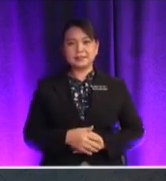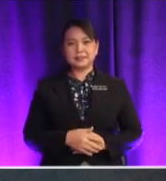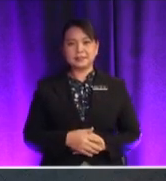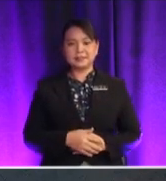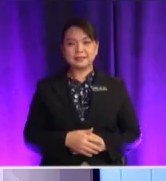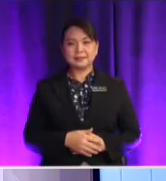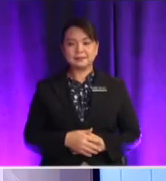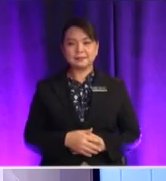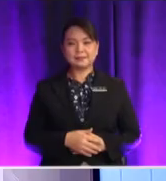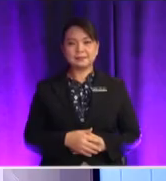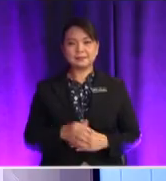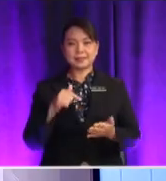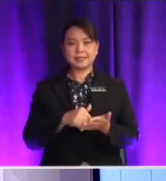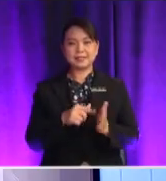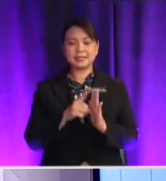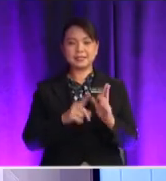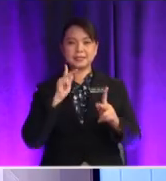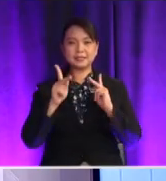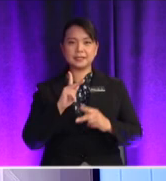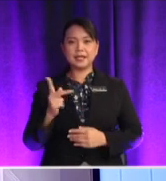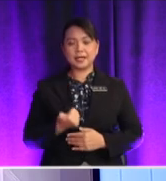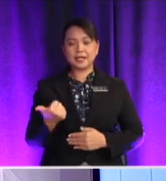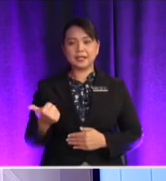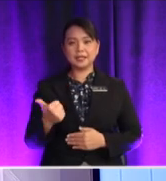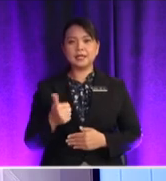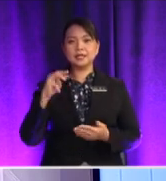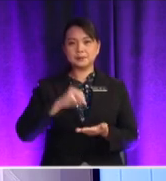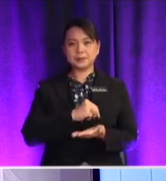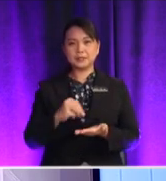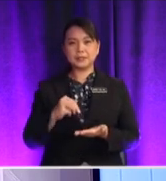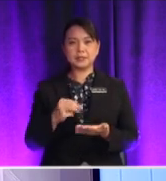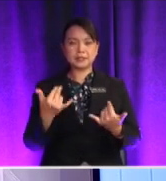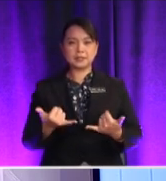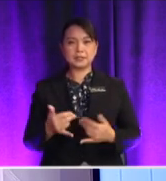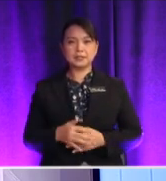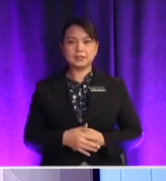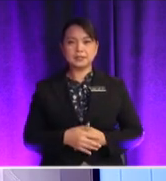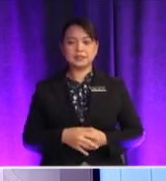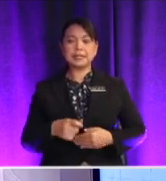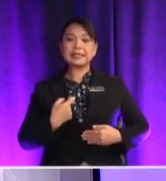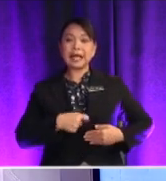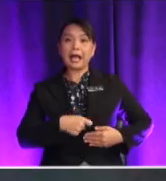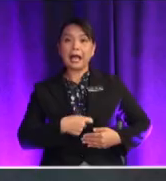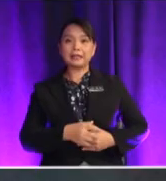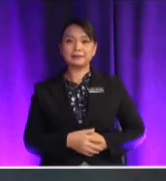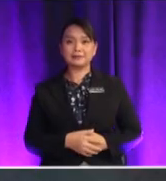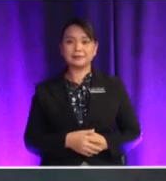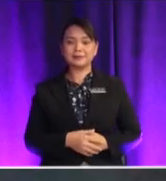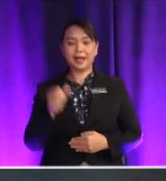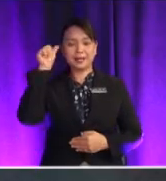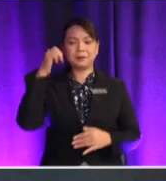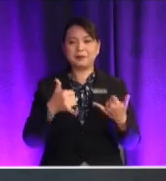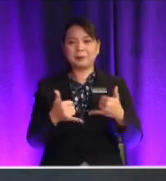Cikgu, inilah dikatakan alat muzik yang tengah terkini, cikgu. Gitar. Eh, Akmal, main-main pula,